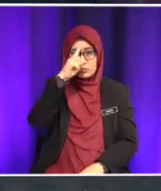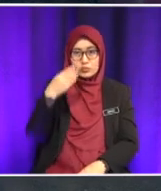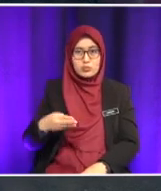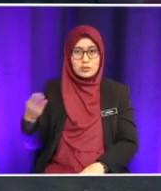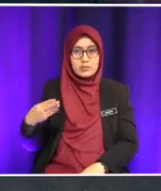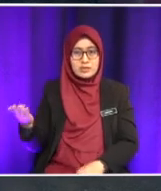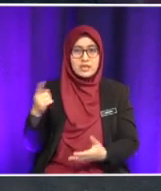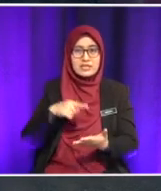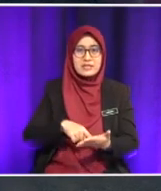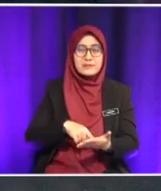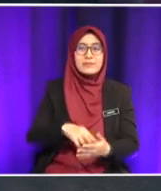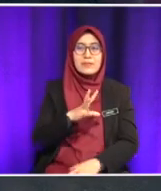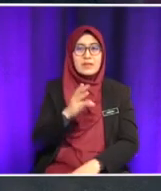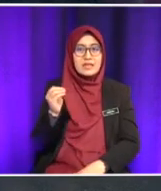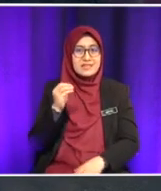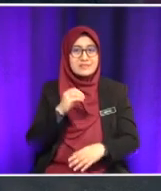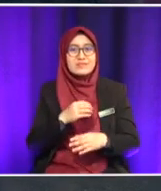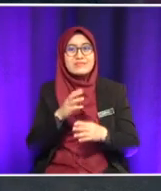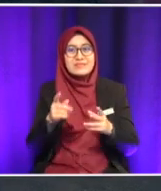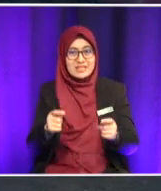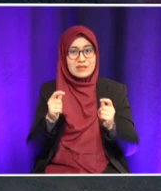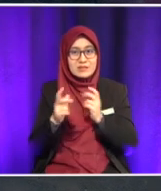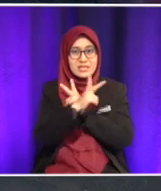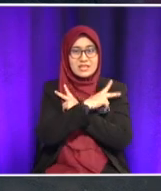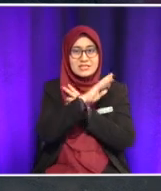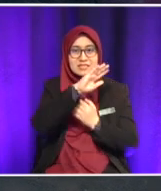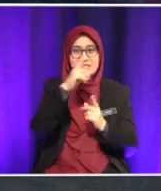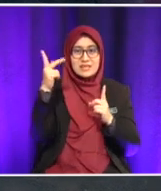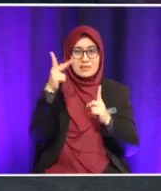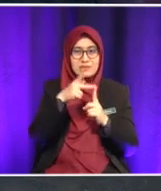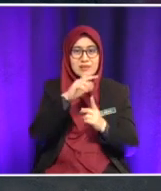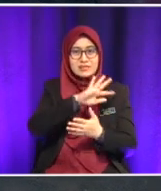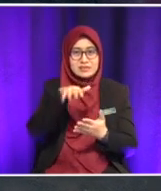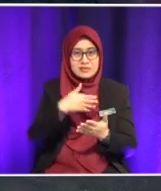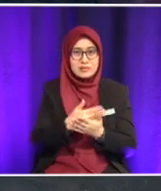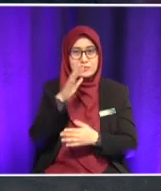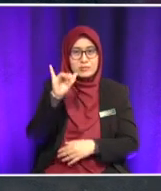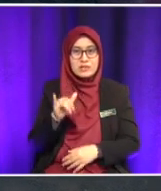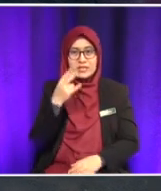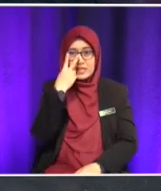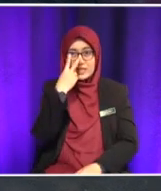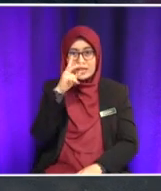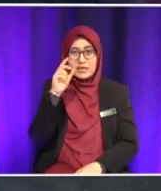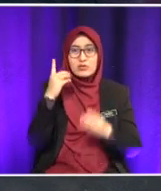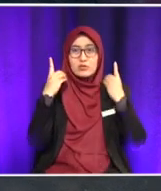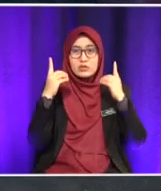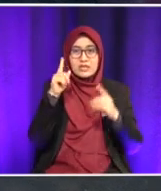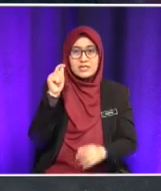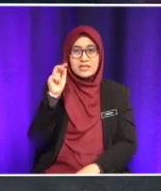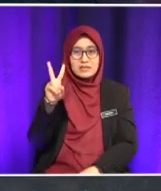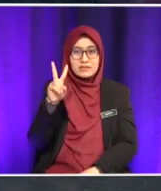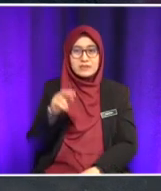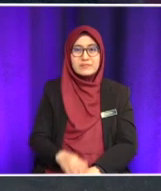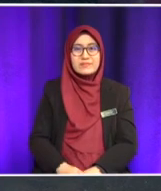kasih kepada semua yang menonton akhiri episode kita kali ini dengan serangga pantun